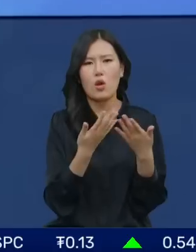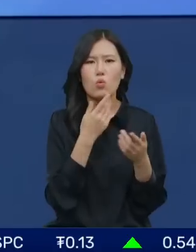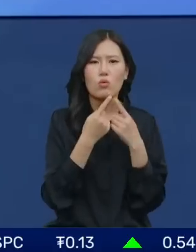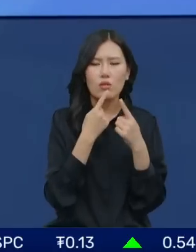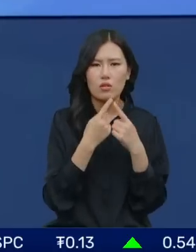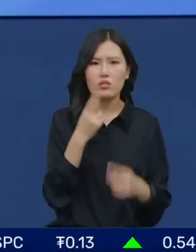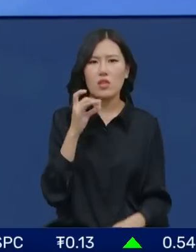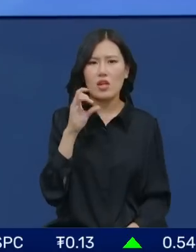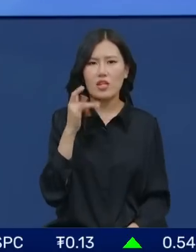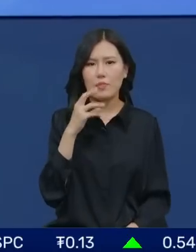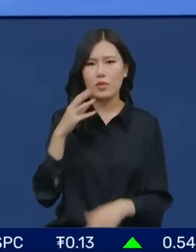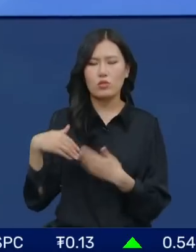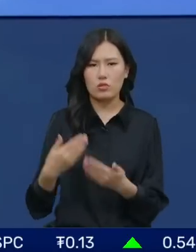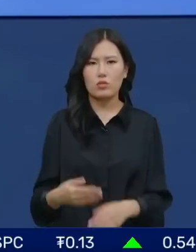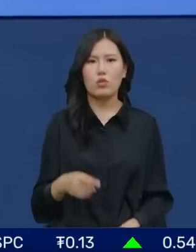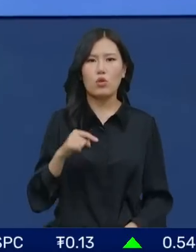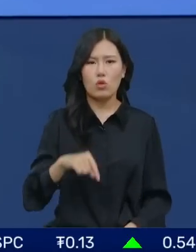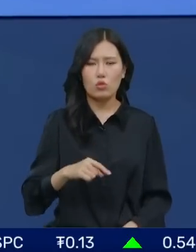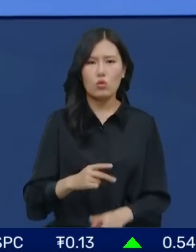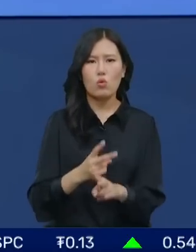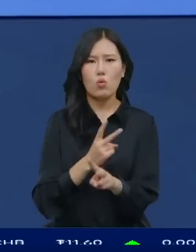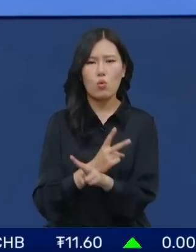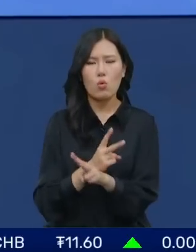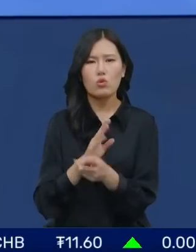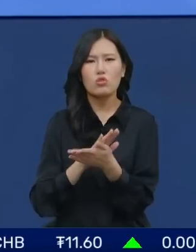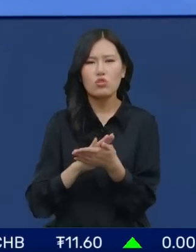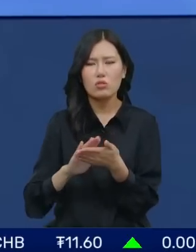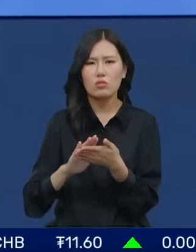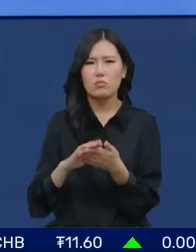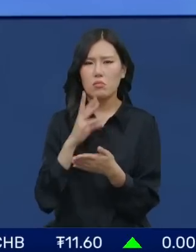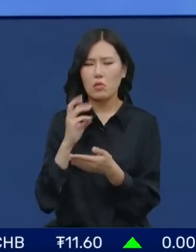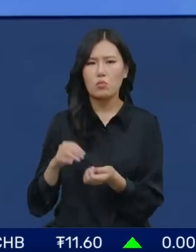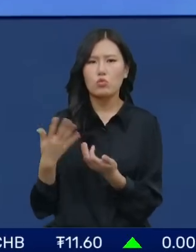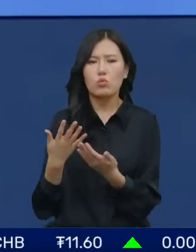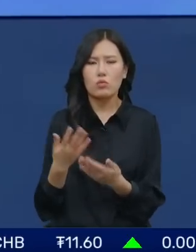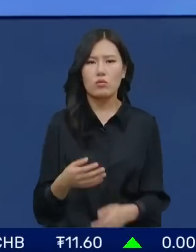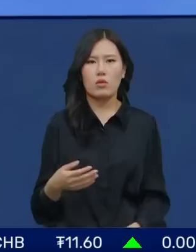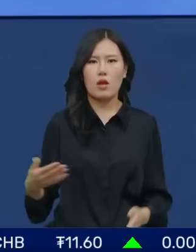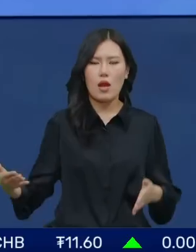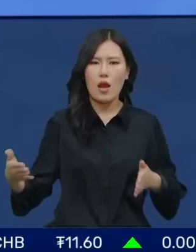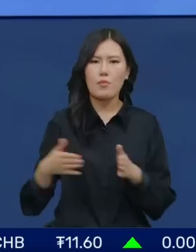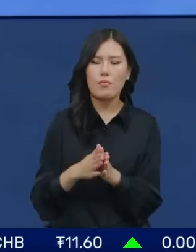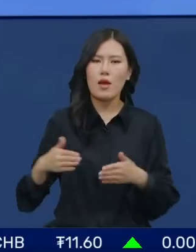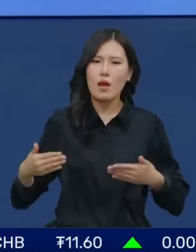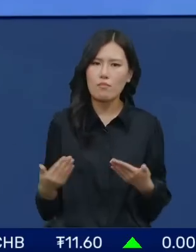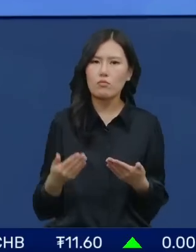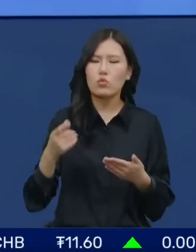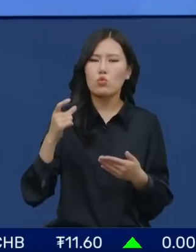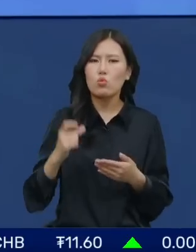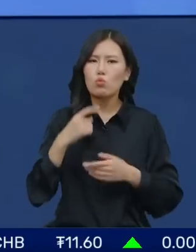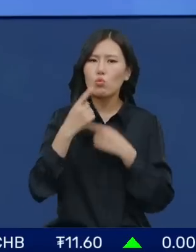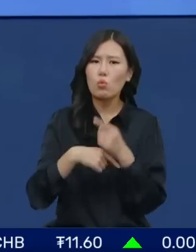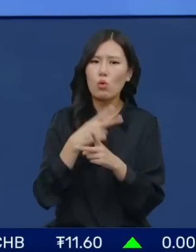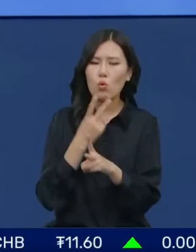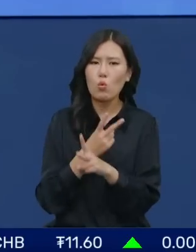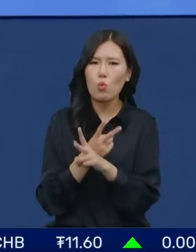За энэ удаагийн хуулийн төсөлд орсон онцлог шинжилтүүдээс дурдвал хамтран амьдрагч гэх ойлголт хуулинд анхудаа тусгагдлаа. За одоо байгаа мөрдөгдөж байгаа